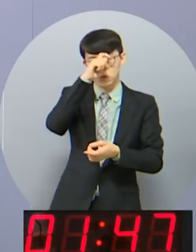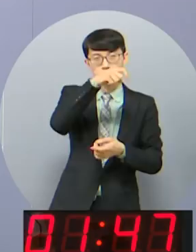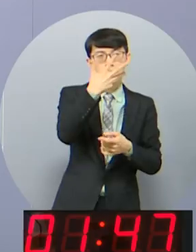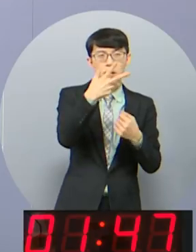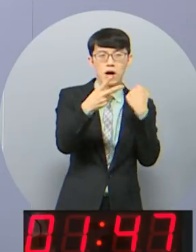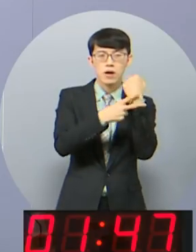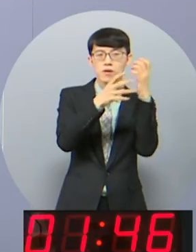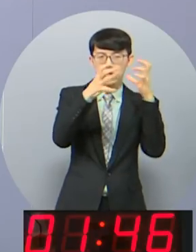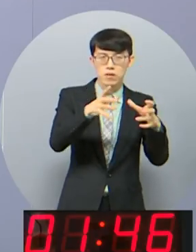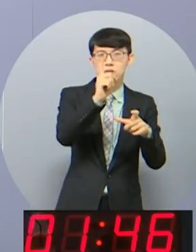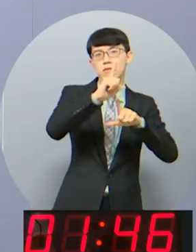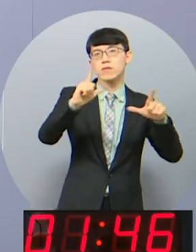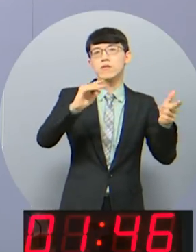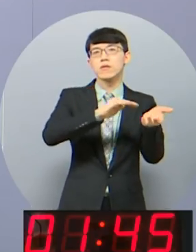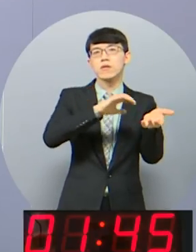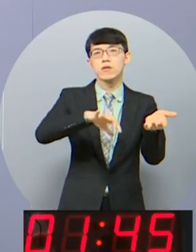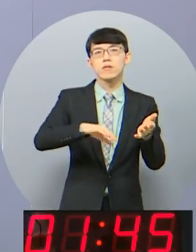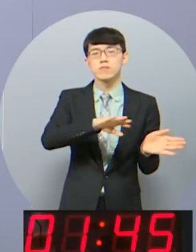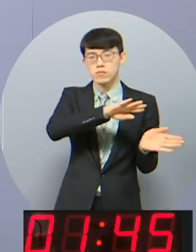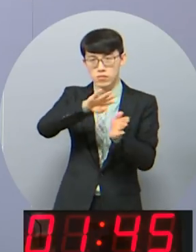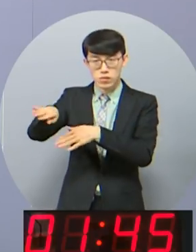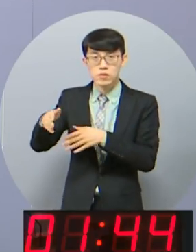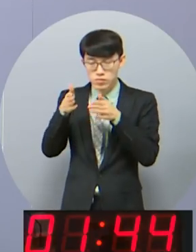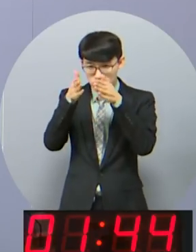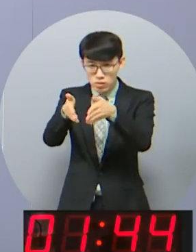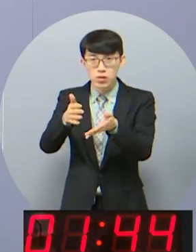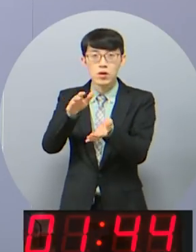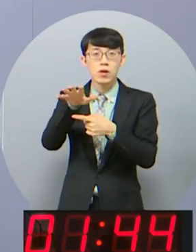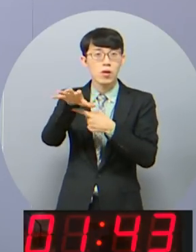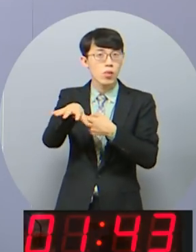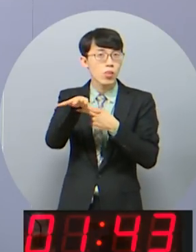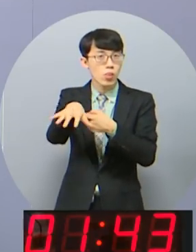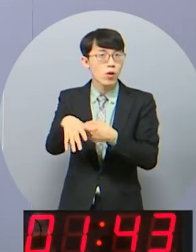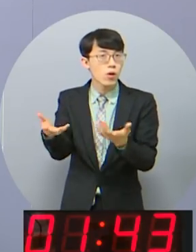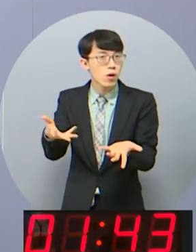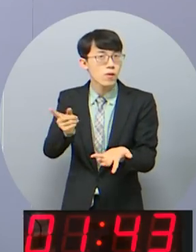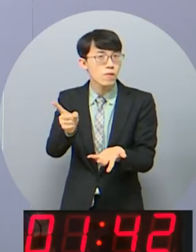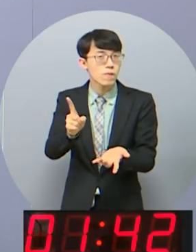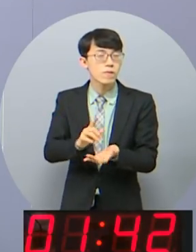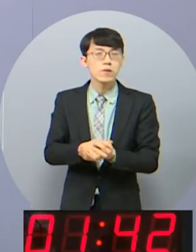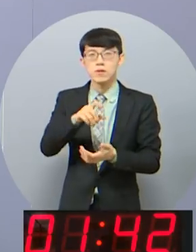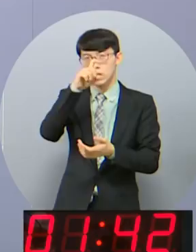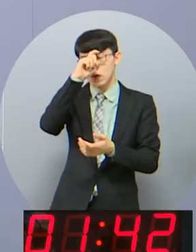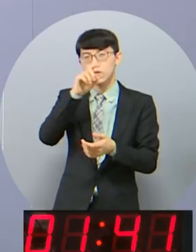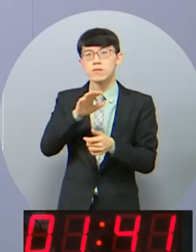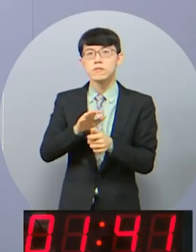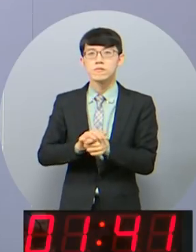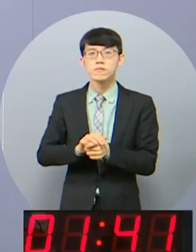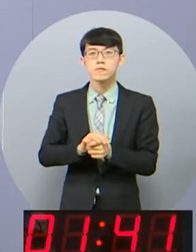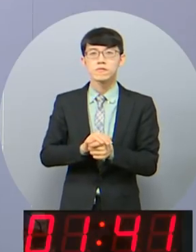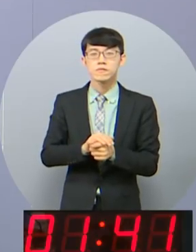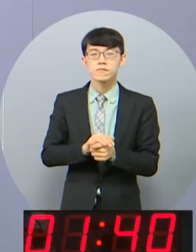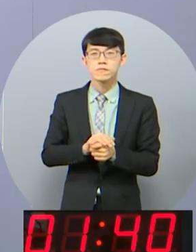那么，再来拼农业，农业争取农民啊，但是说要请这个食材市